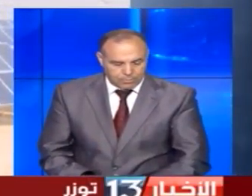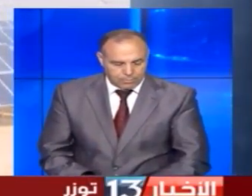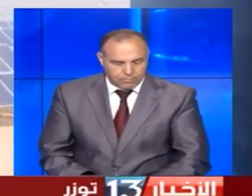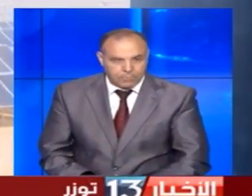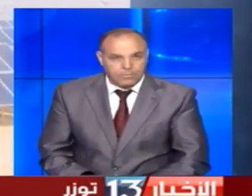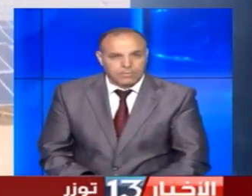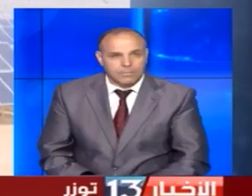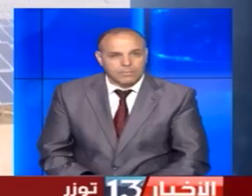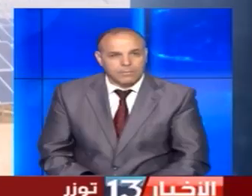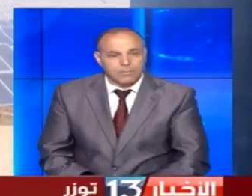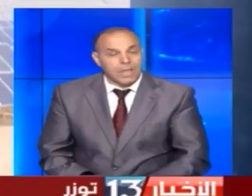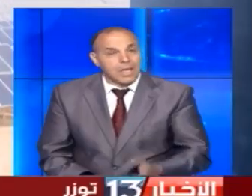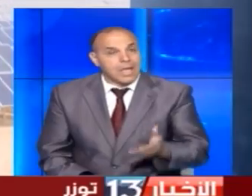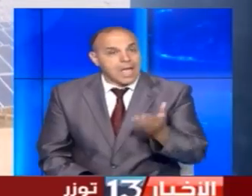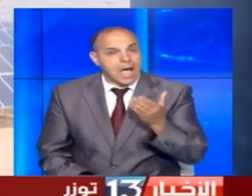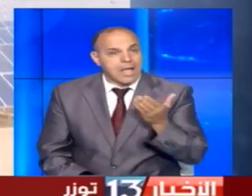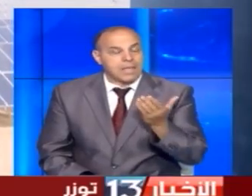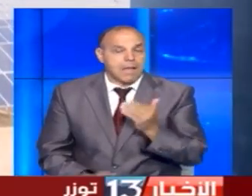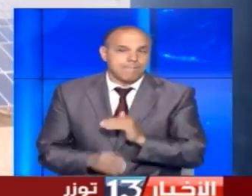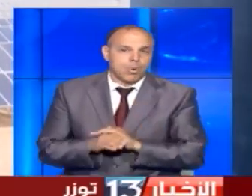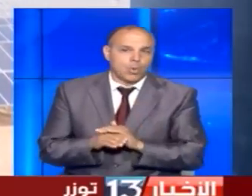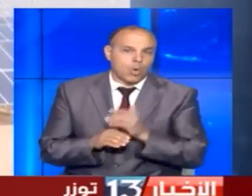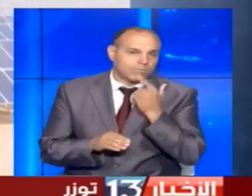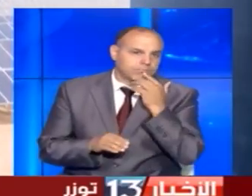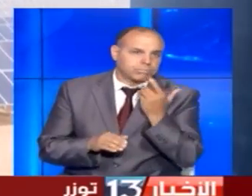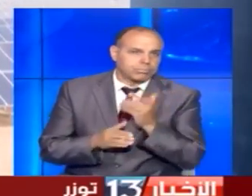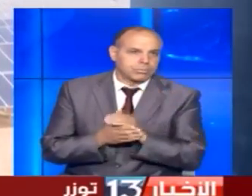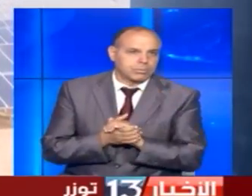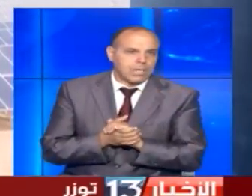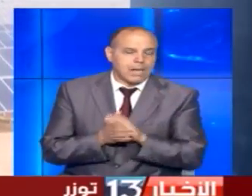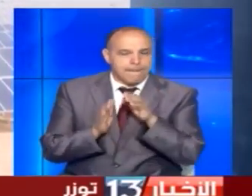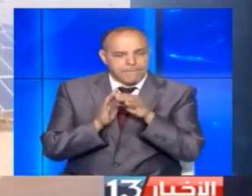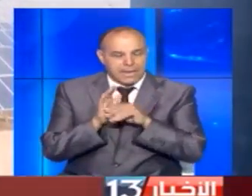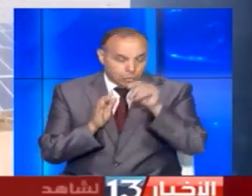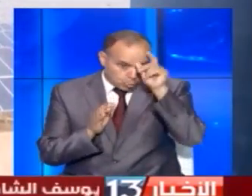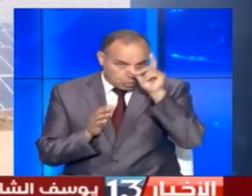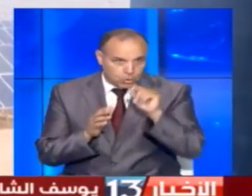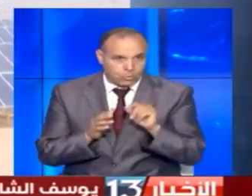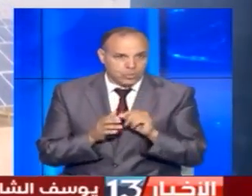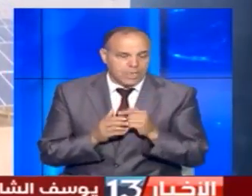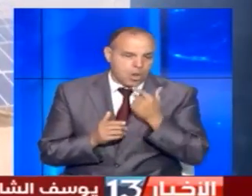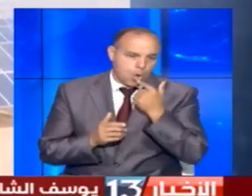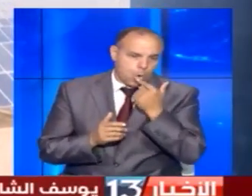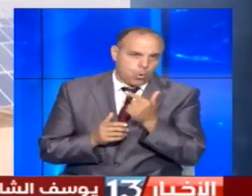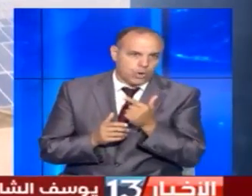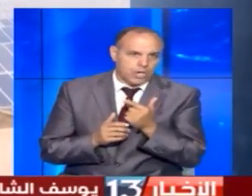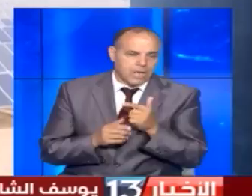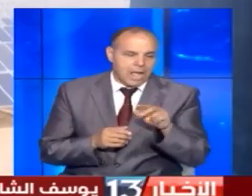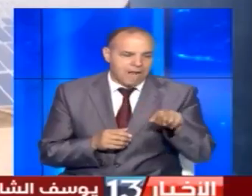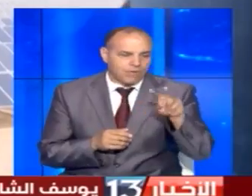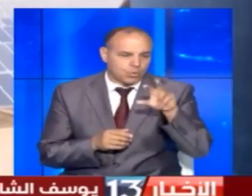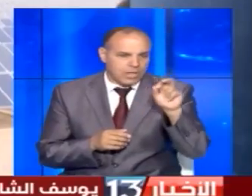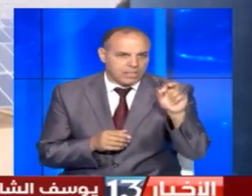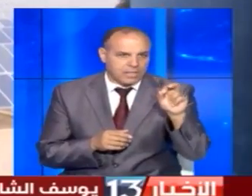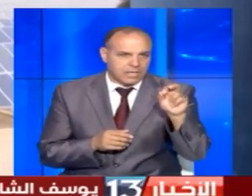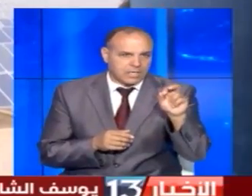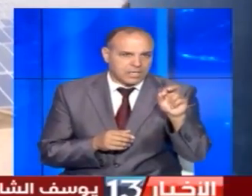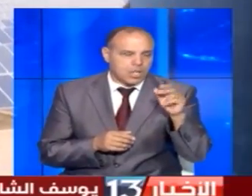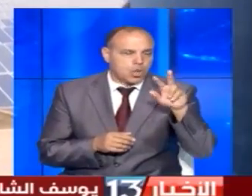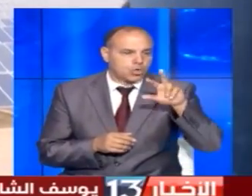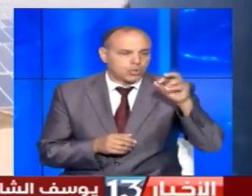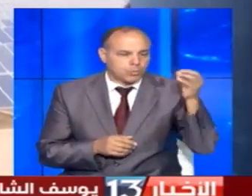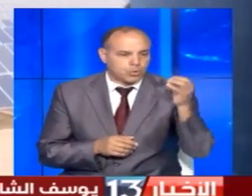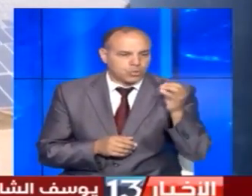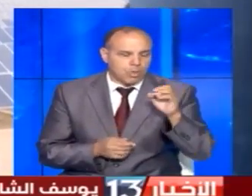عايز الانتاج في إطار معناها المخطط الوطني، أنه قلنا في أفق 2030 يكون على 30% من